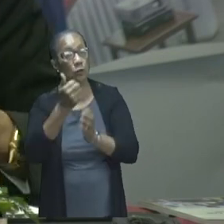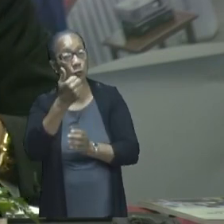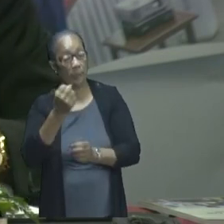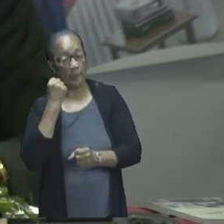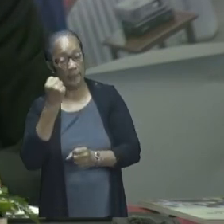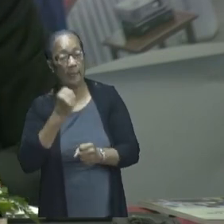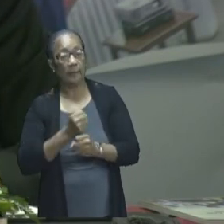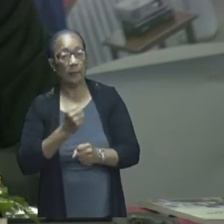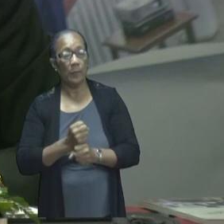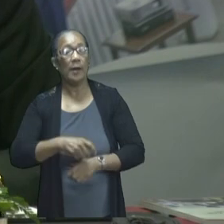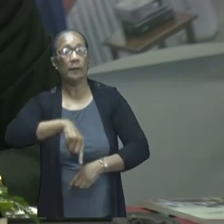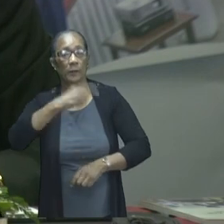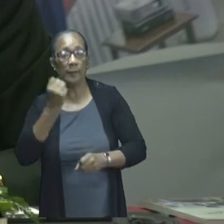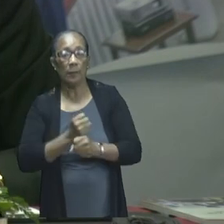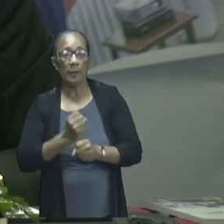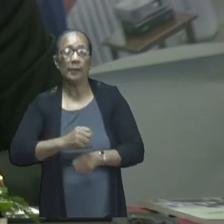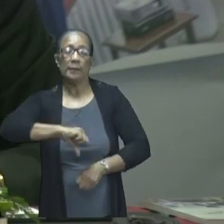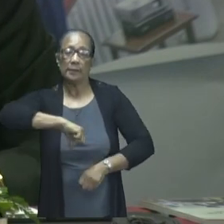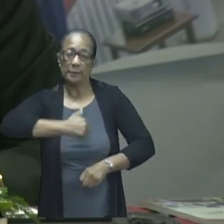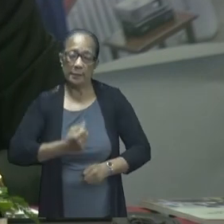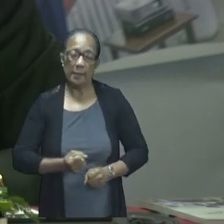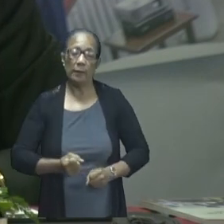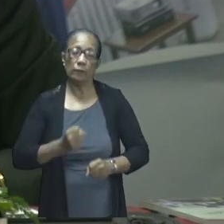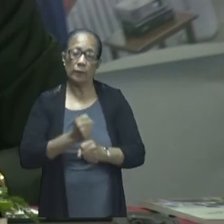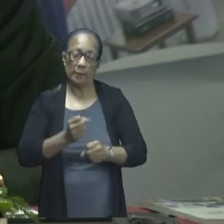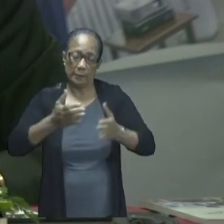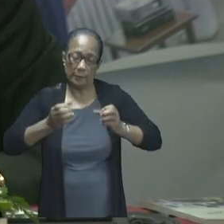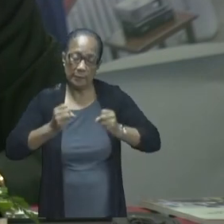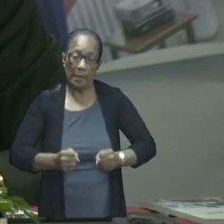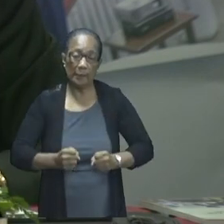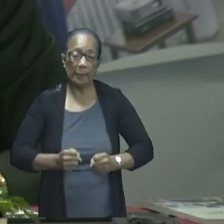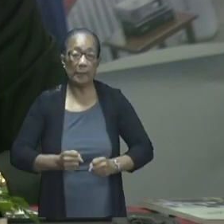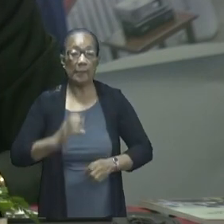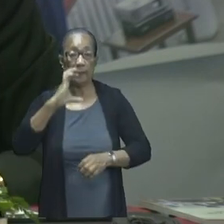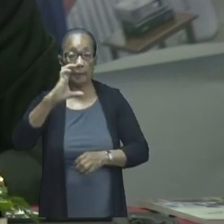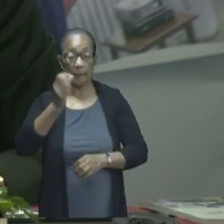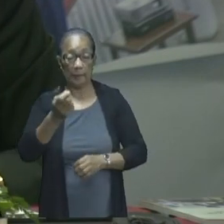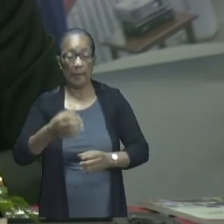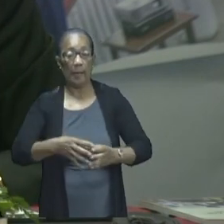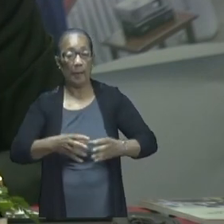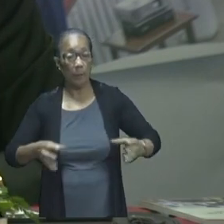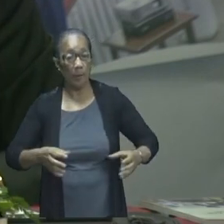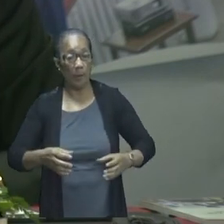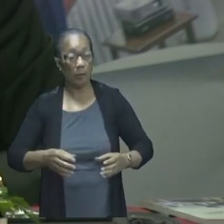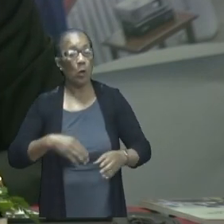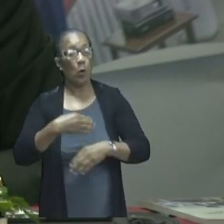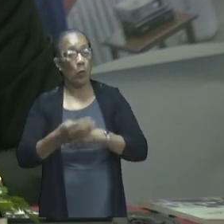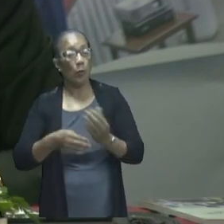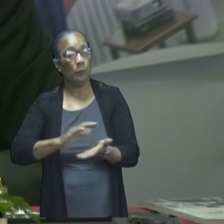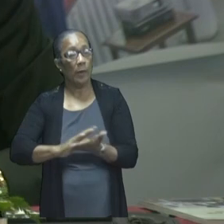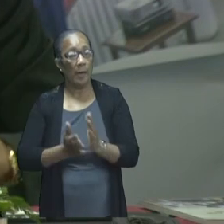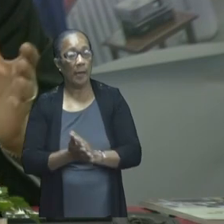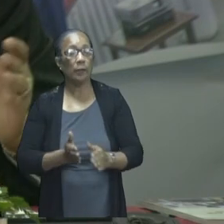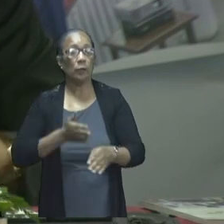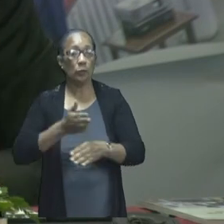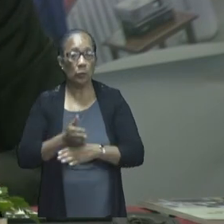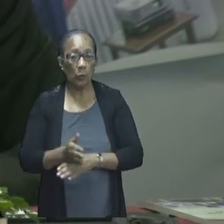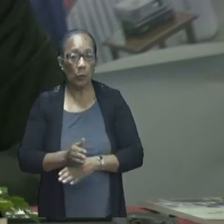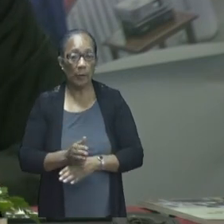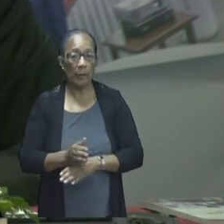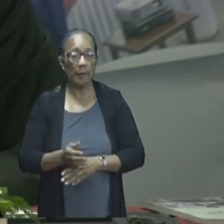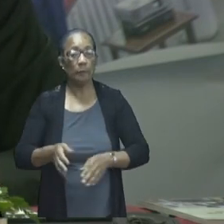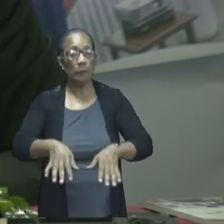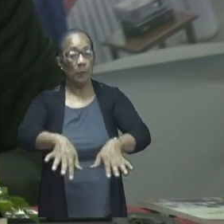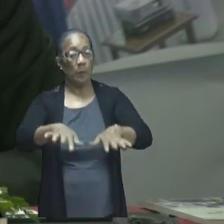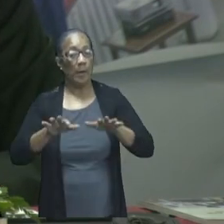de werken naar meer voorstellen standen ging van de centrale bank de bank wat wordt binnenkort behandeld door het parlement ik ben de komende week